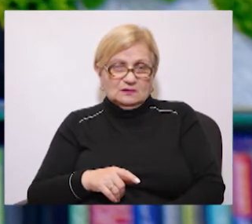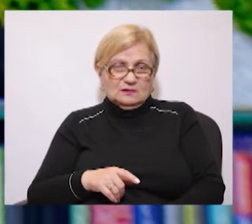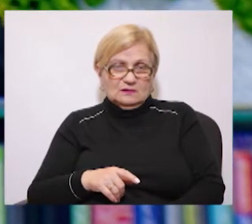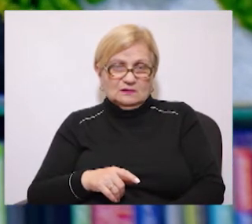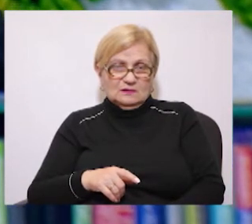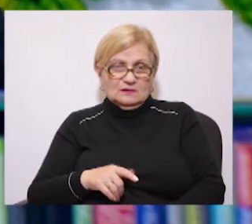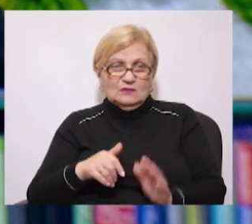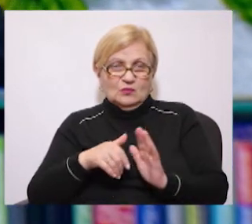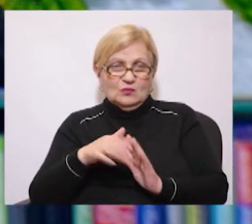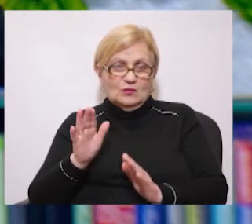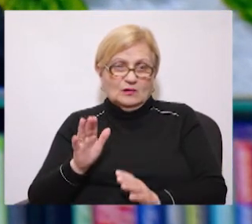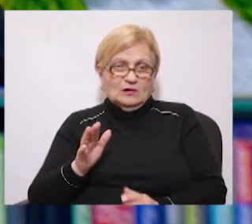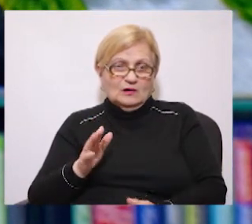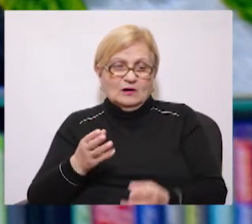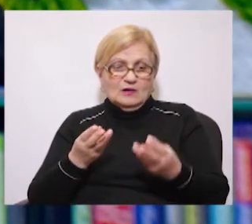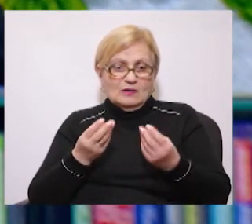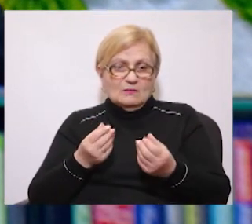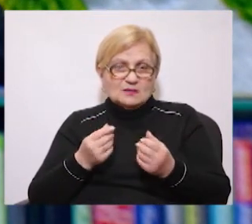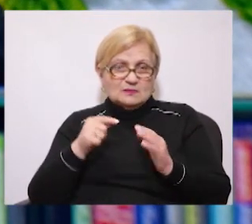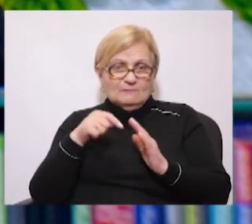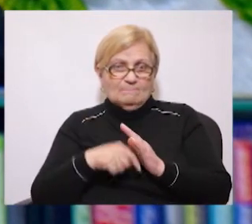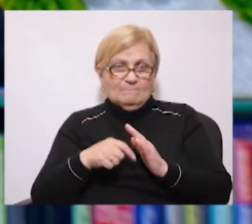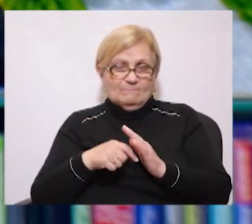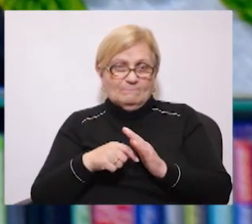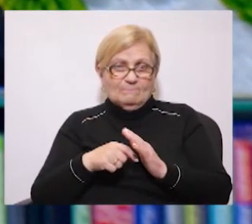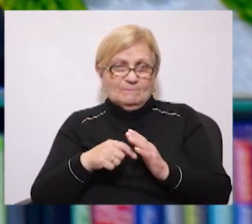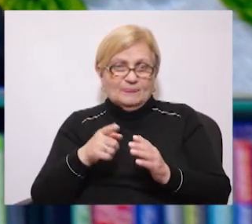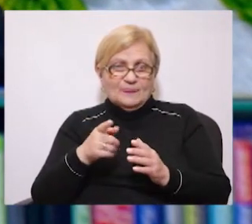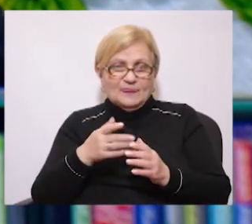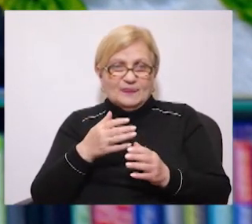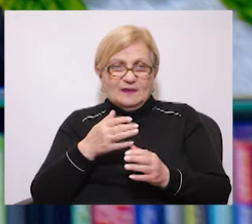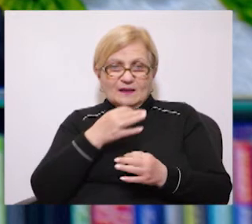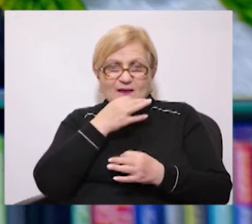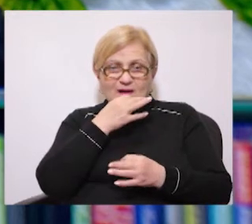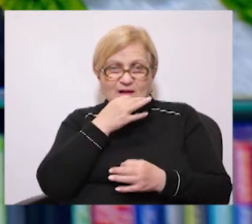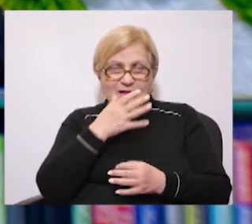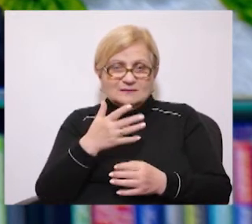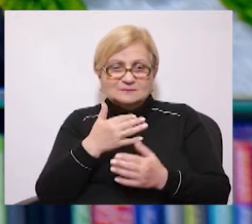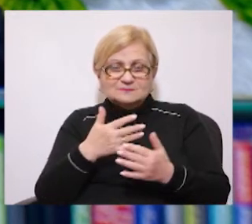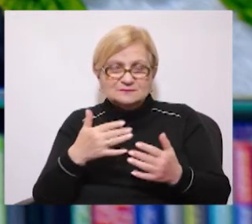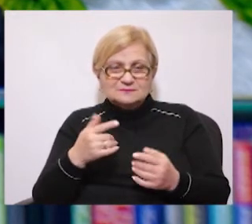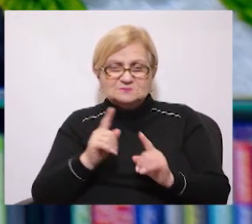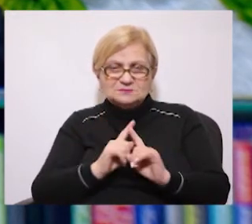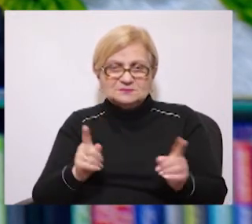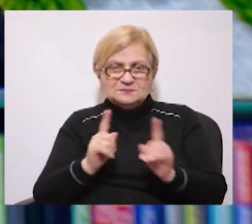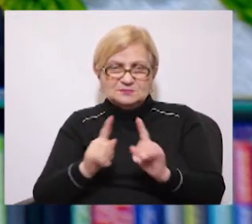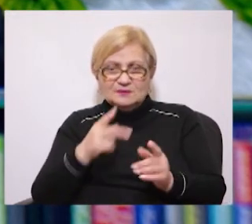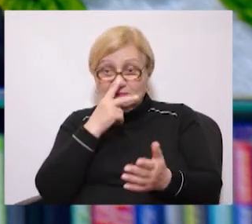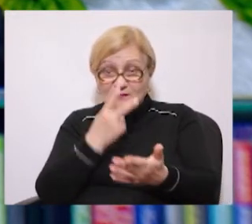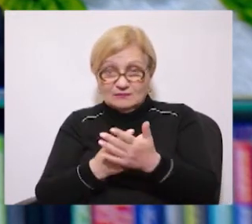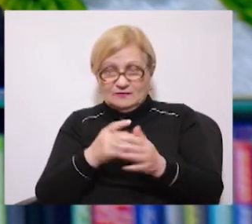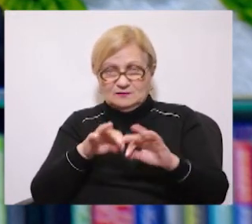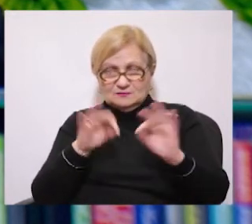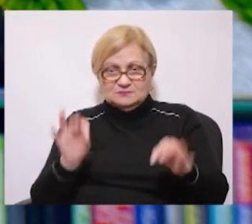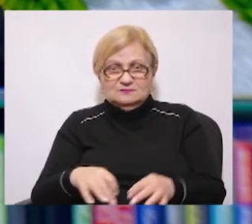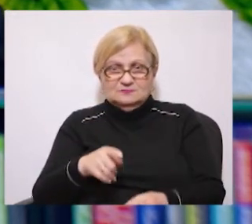უფრო ასე ვთქვათ, მათემატიკის ამ ფუფუნებას, ამ მათემატიკის სწავლების სპეციფიკას განახებს და დაგვანახებს